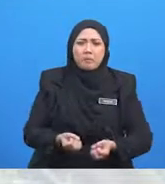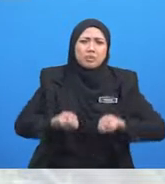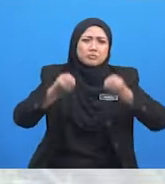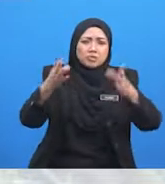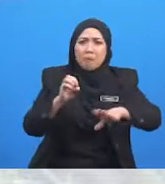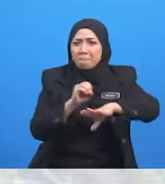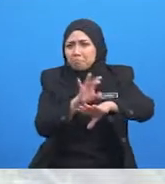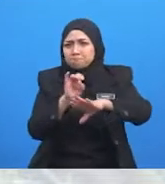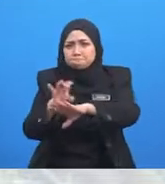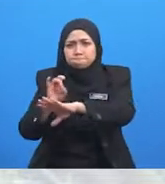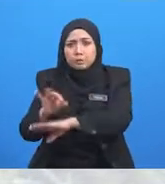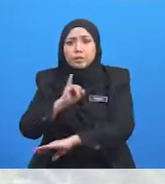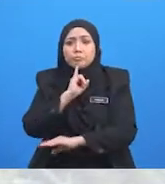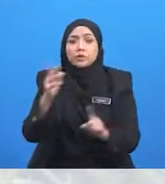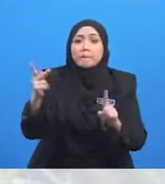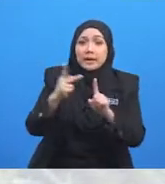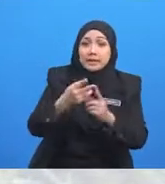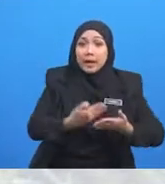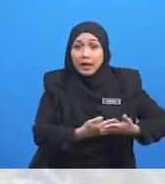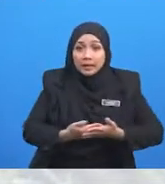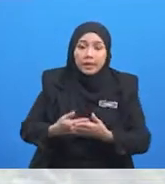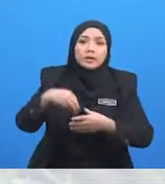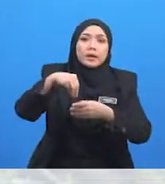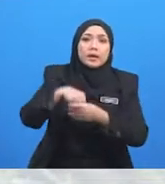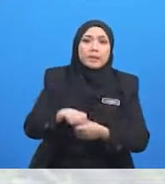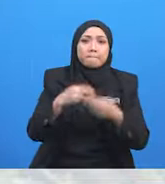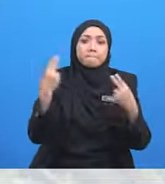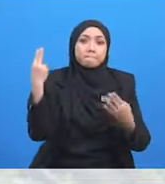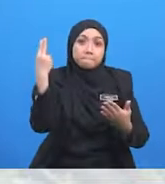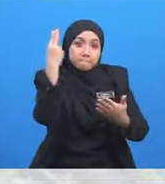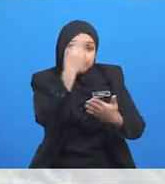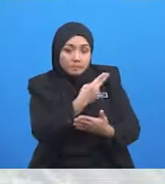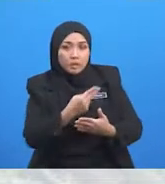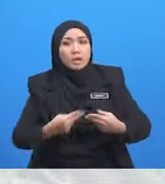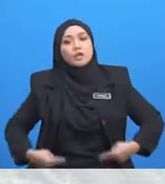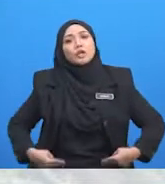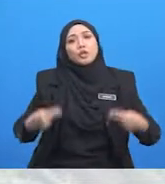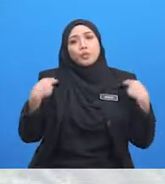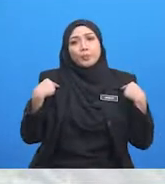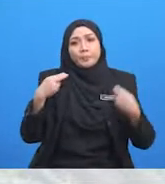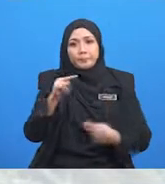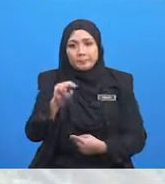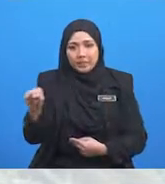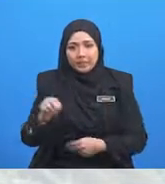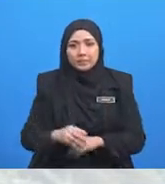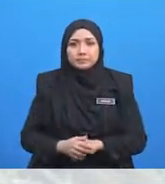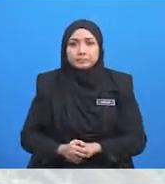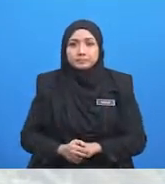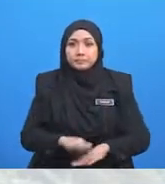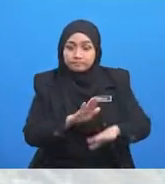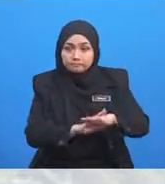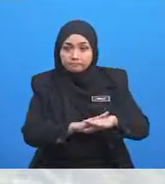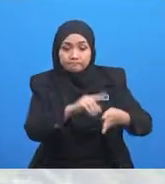ibu kepada anak-anak dalam menghadapi kehidupan. Pada